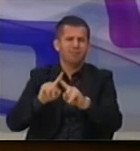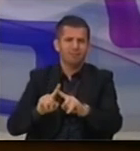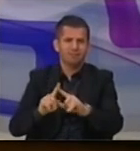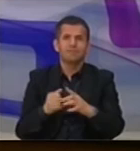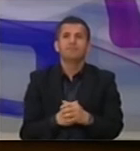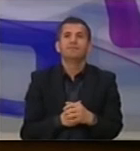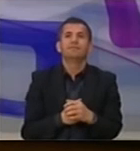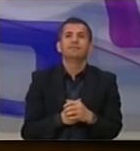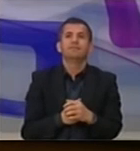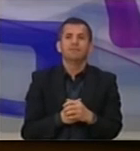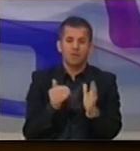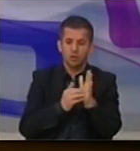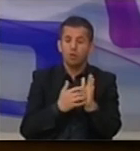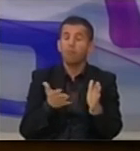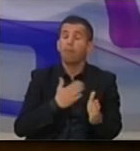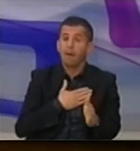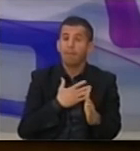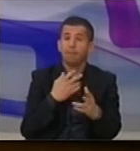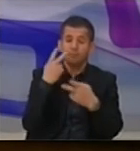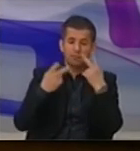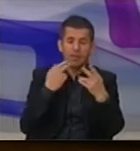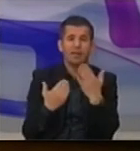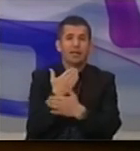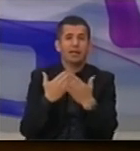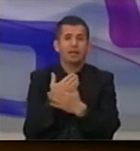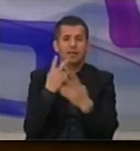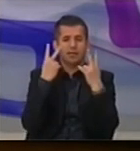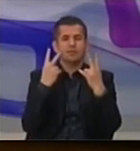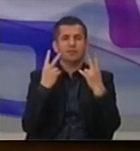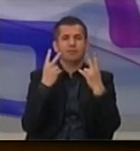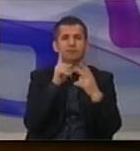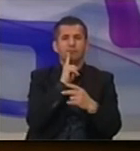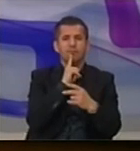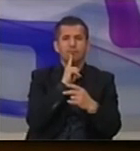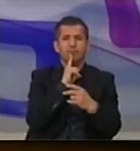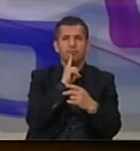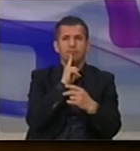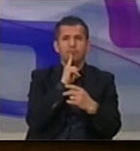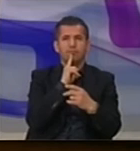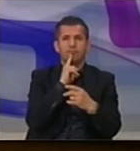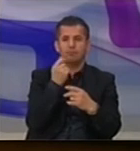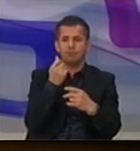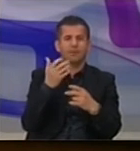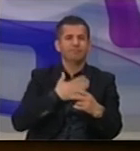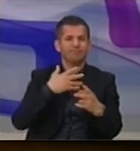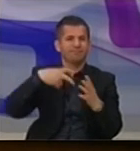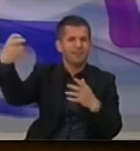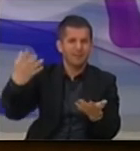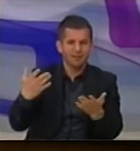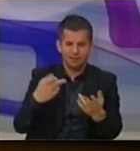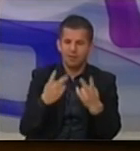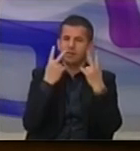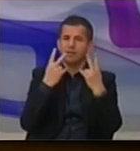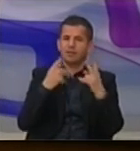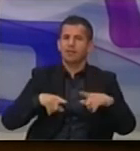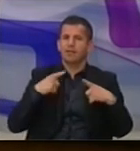nevojnë dështa me fillu, sepse na kem nevojnë për kulturat që janë esenciale të cilat për na i morin paran dhe për jetë paraj jashtë vendit. Dhe ato janë kulturat esenciale